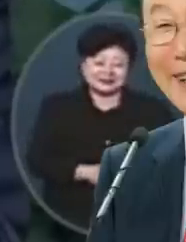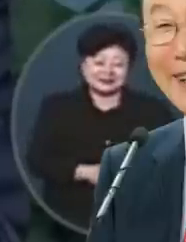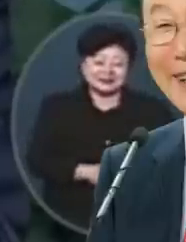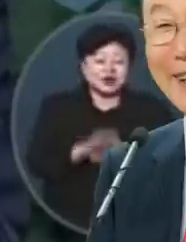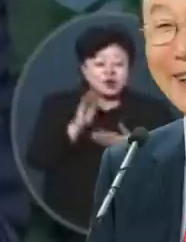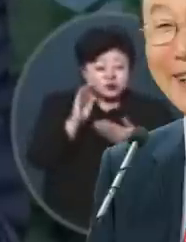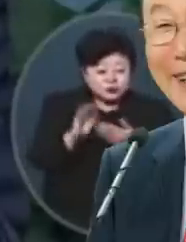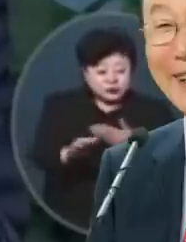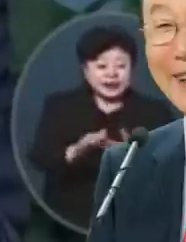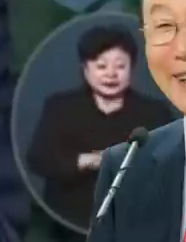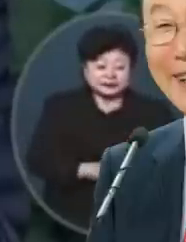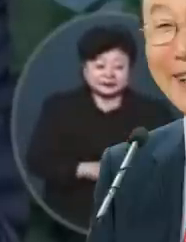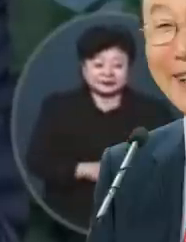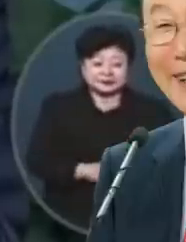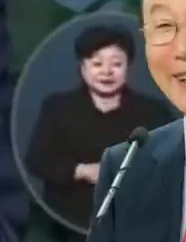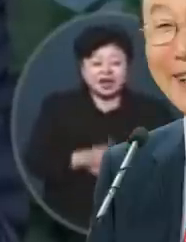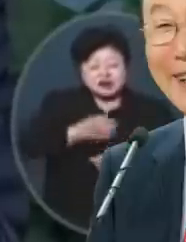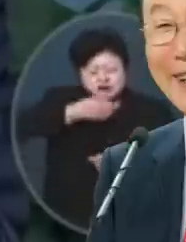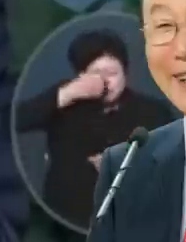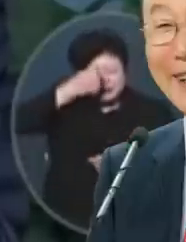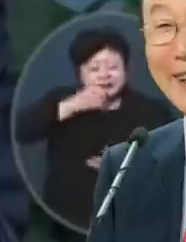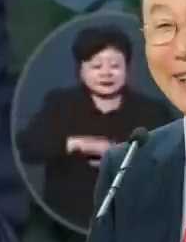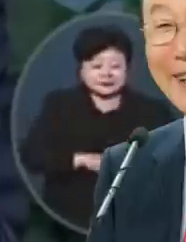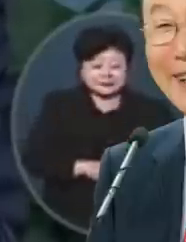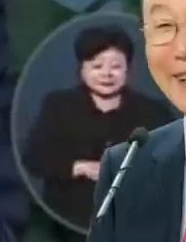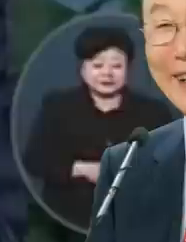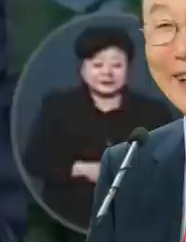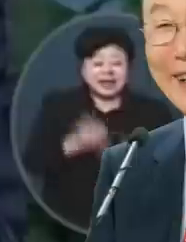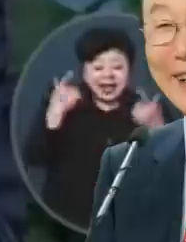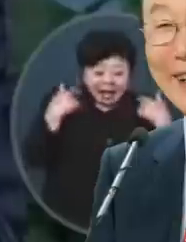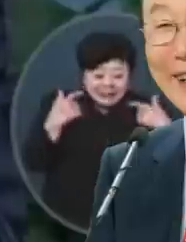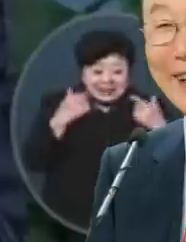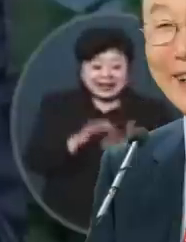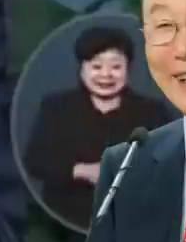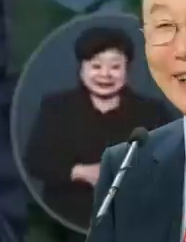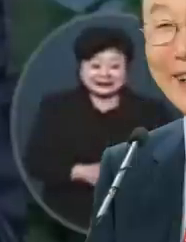그러고 난 다음에 꿈은 항상